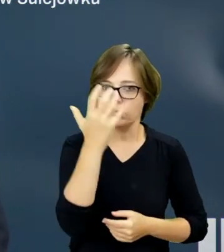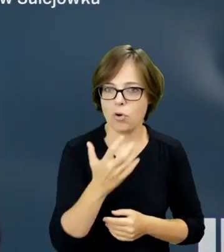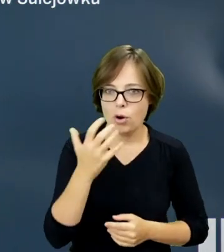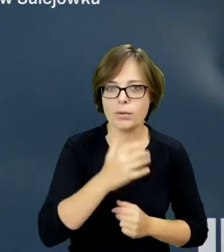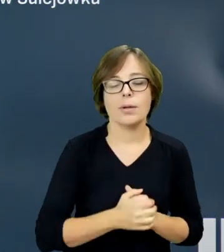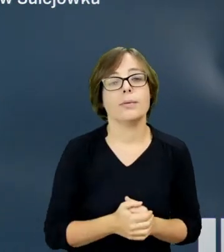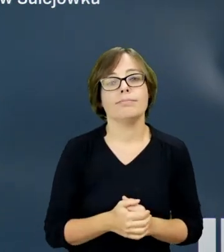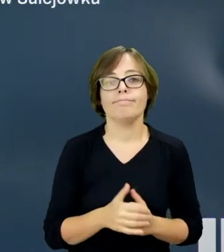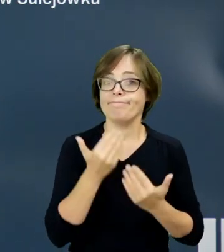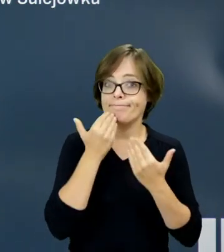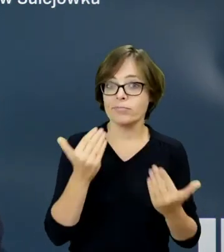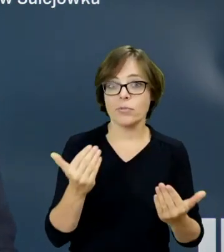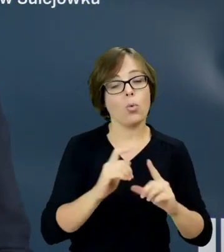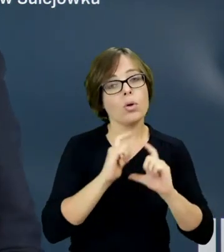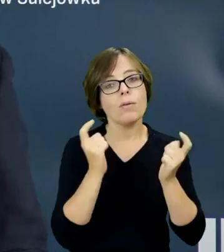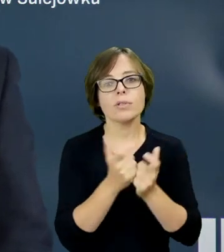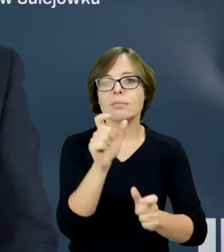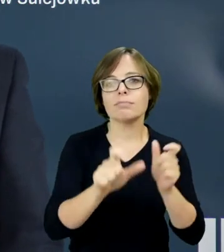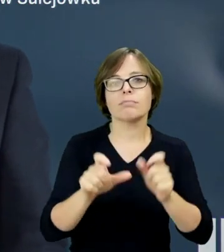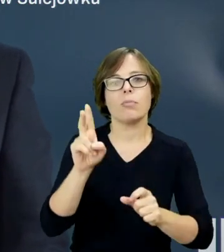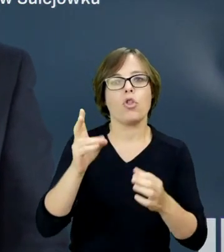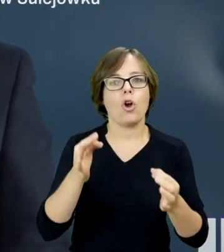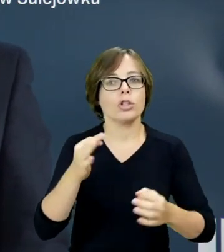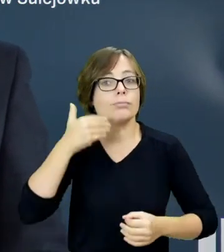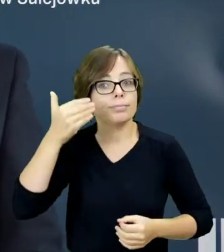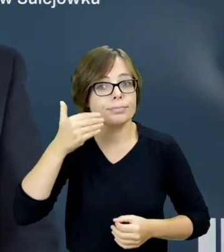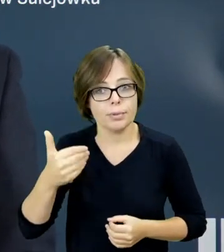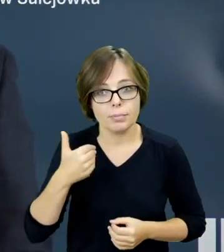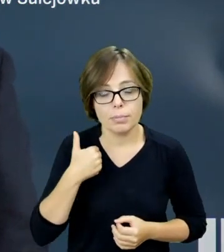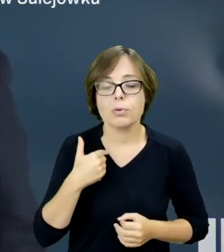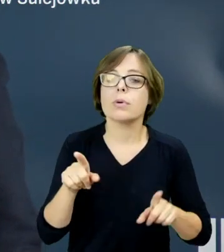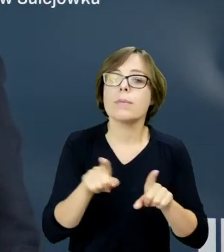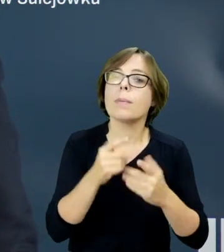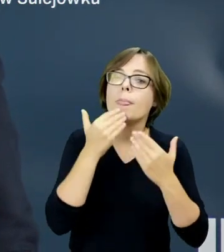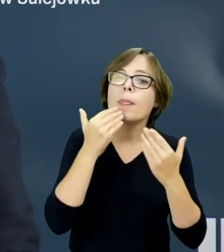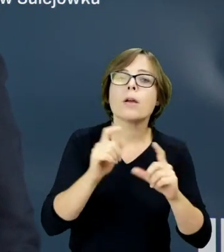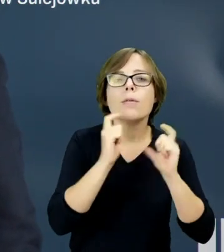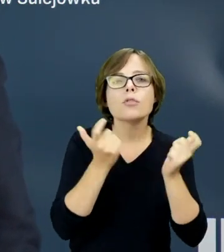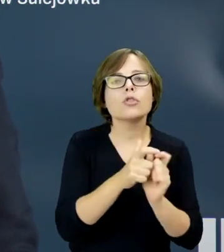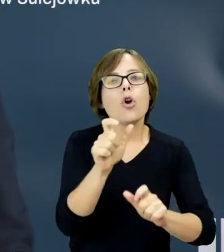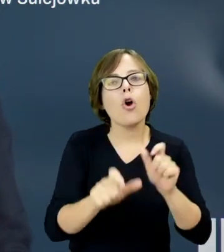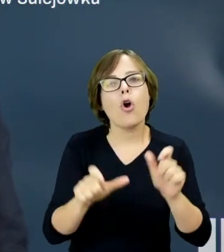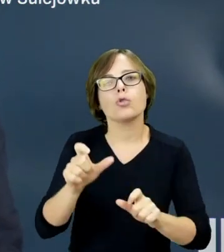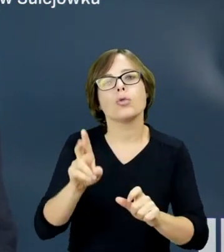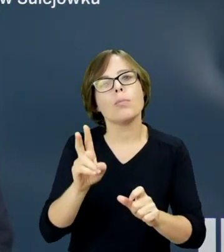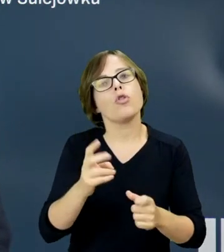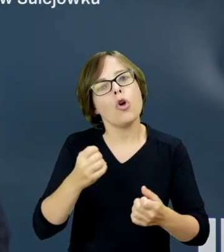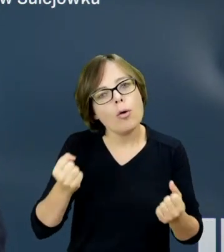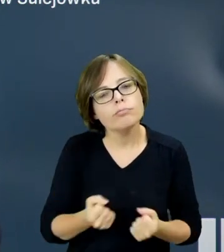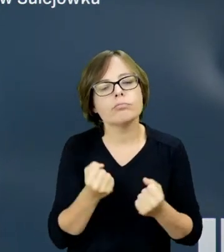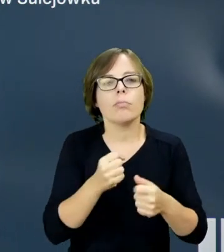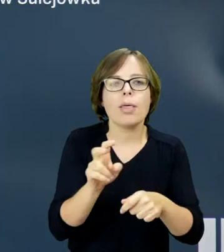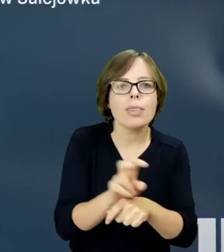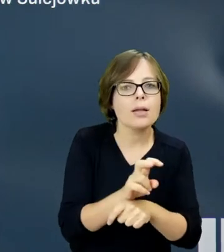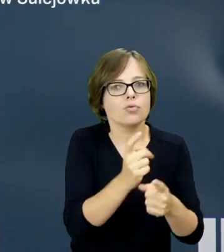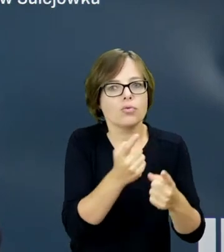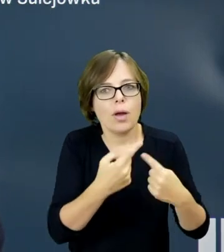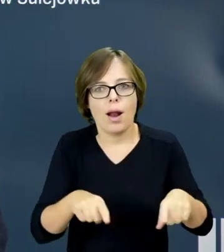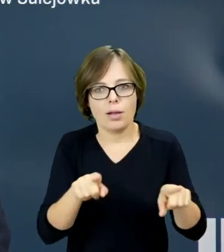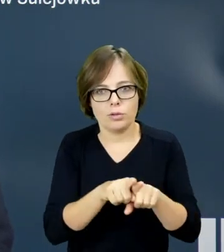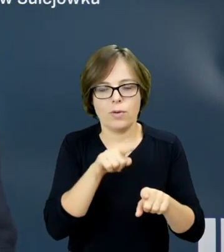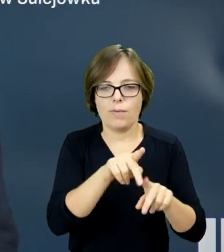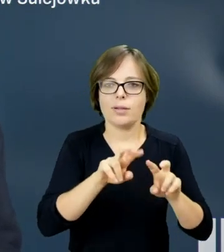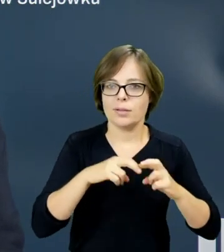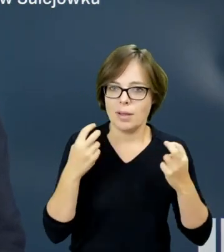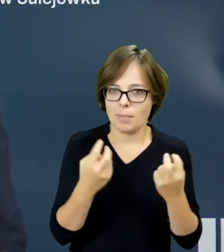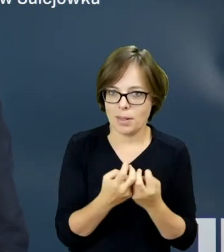wszystkim dzisiejszym prelegentkom. Dziękuję też wszystkim osobom zaangażowanym w realizację seminarium po